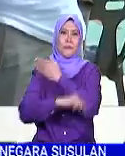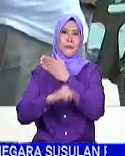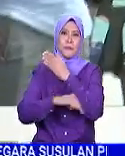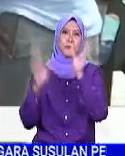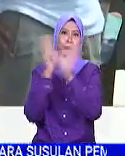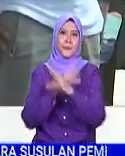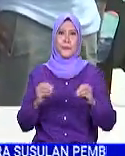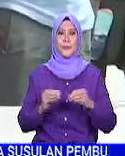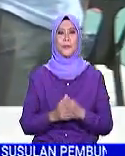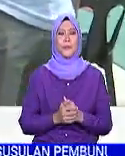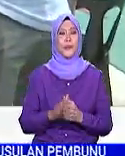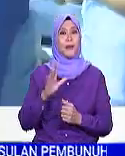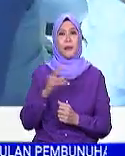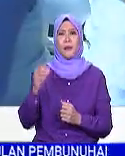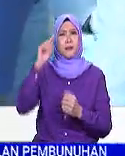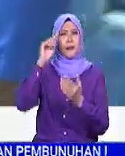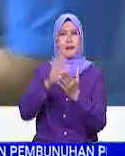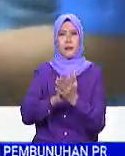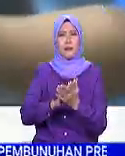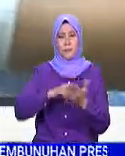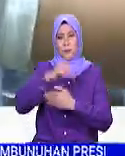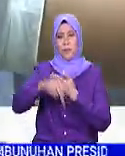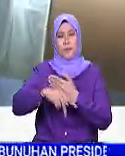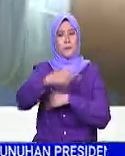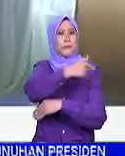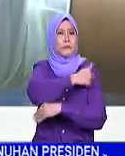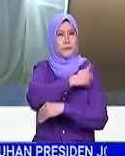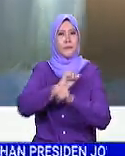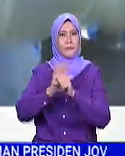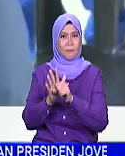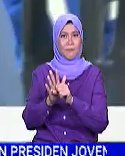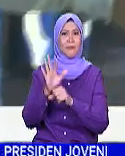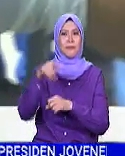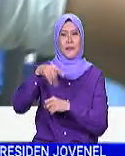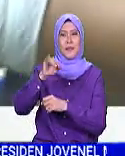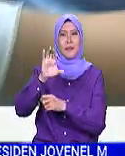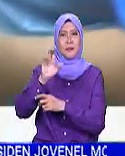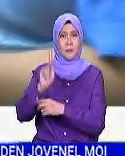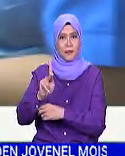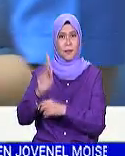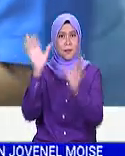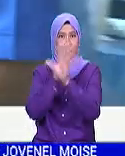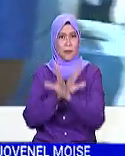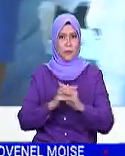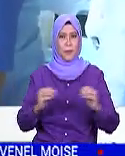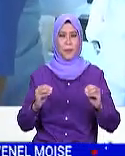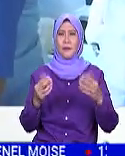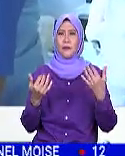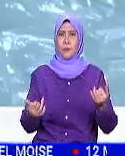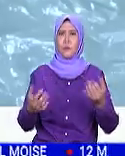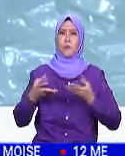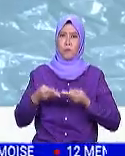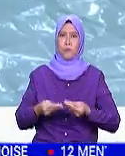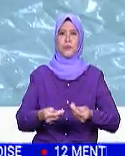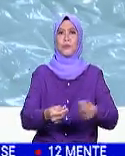negeri ini Justru itu beliau berkeyakinan dengan program imunisasi kubisme kebangsaan Piece this Rawa yang kini